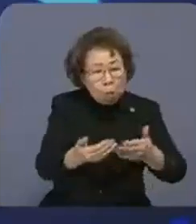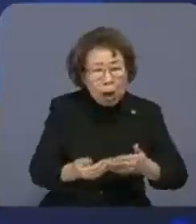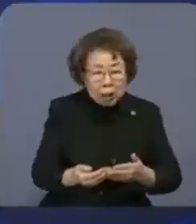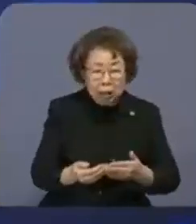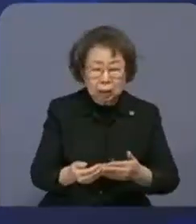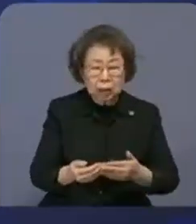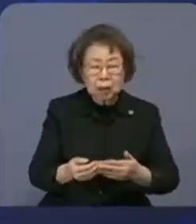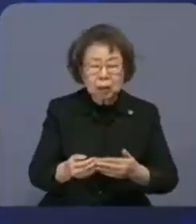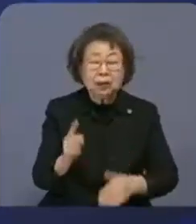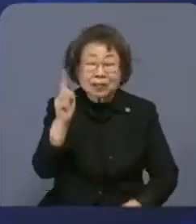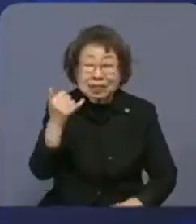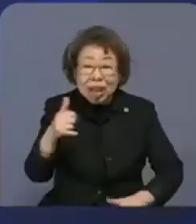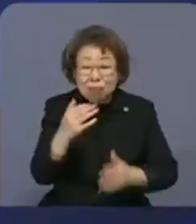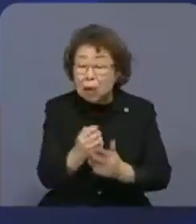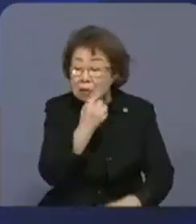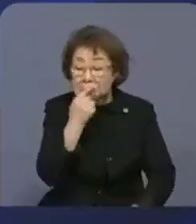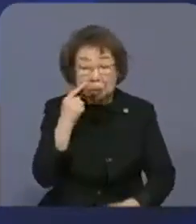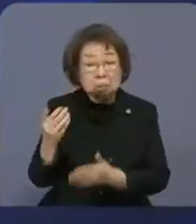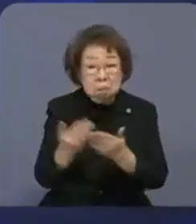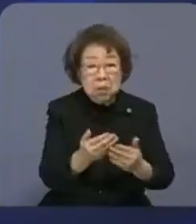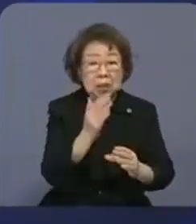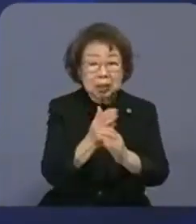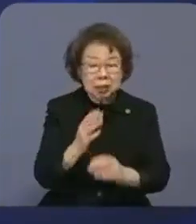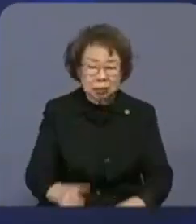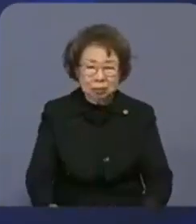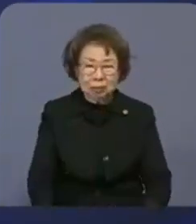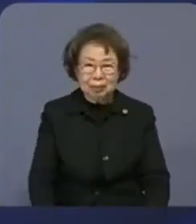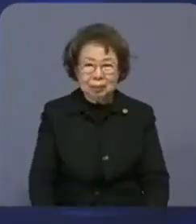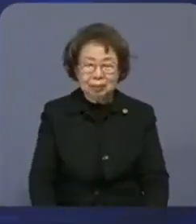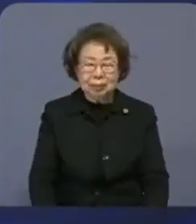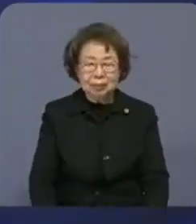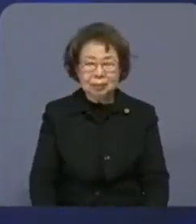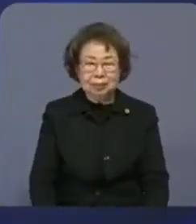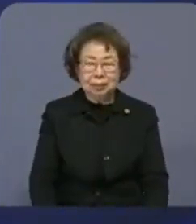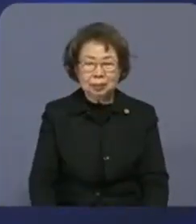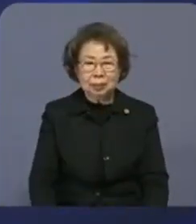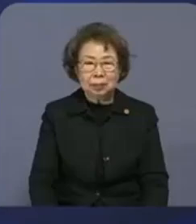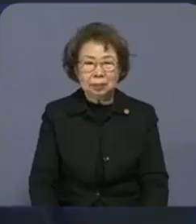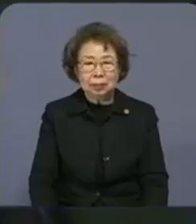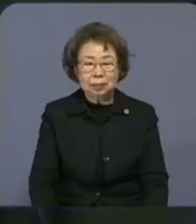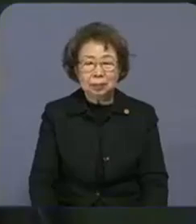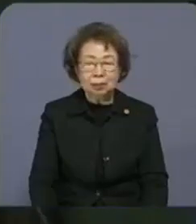항문 노즐 간부가 즐거운 에 나섰습니다 이어서 최재홍 기자가 보도합니다